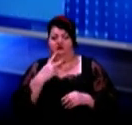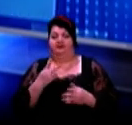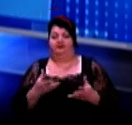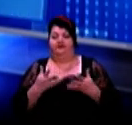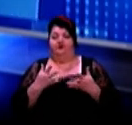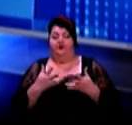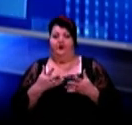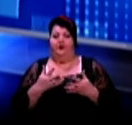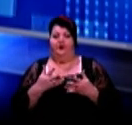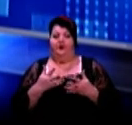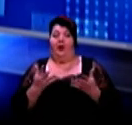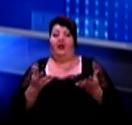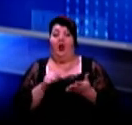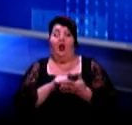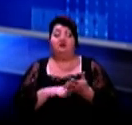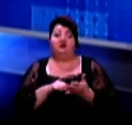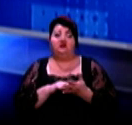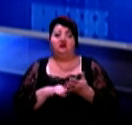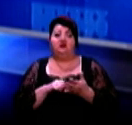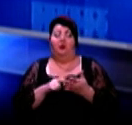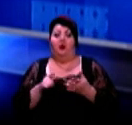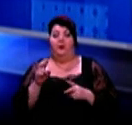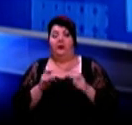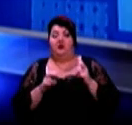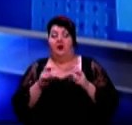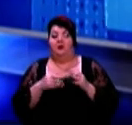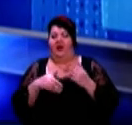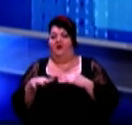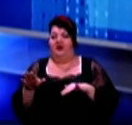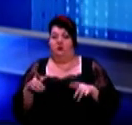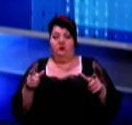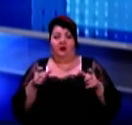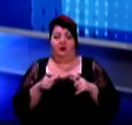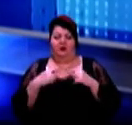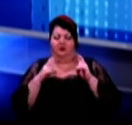Яким чином певні підприємства чи роботодавці вийдуть із карантину, ми не знаємо.